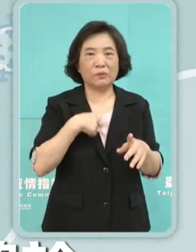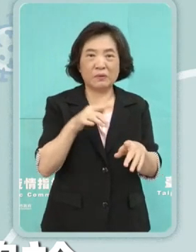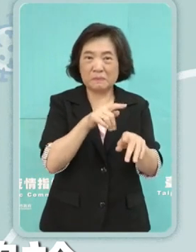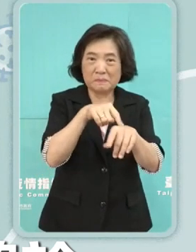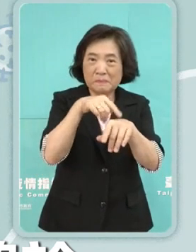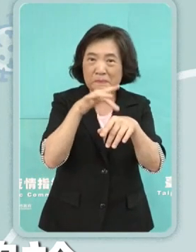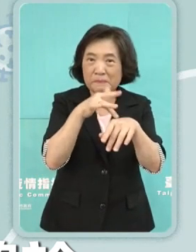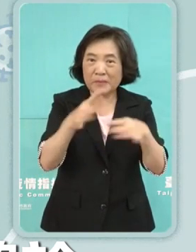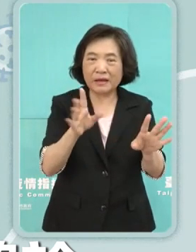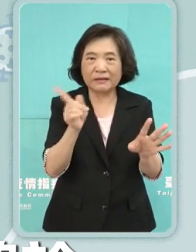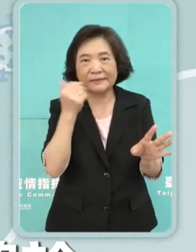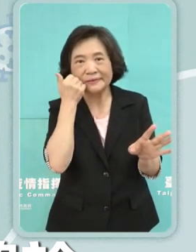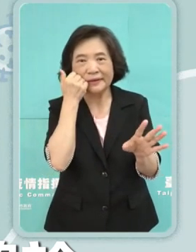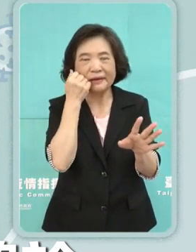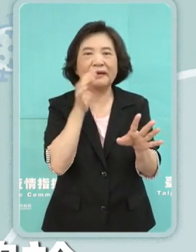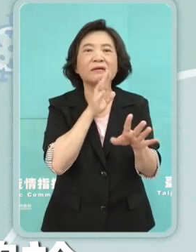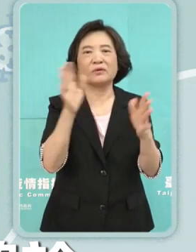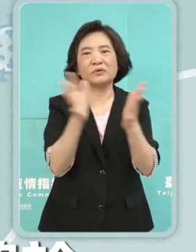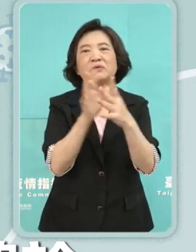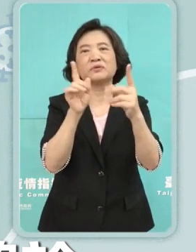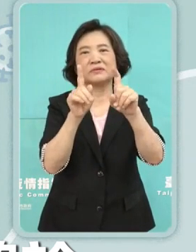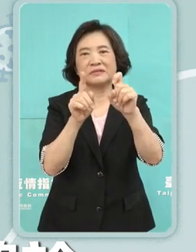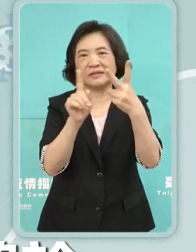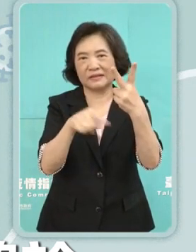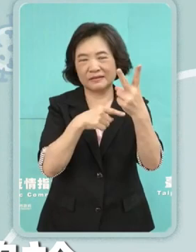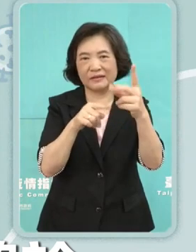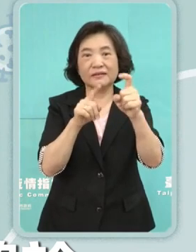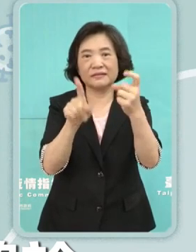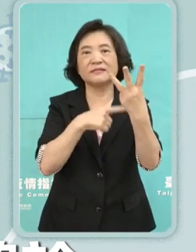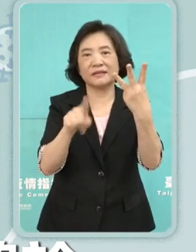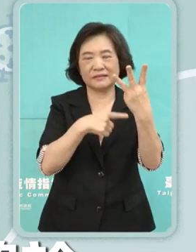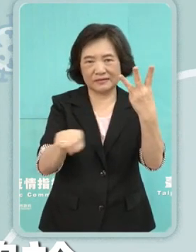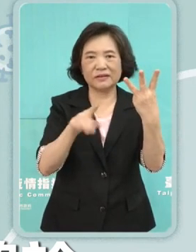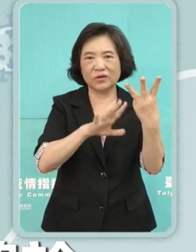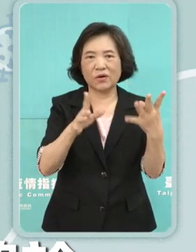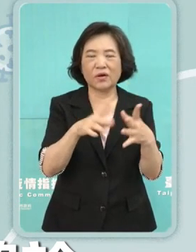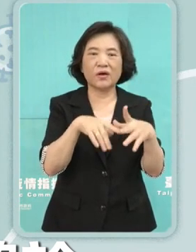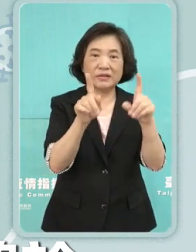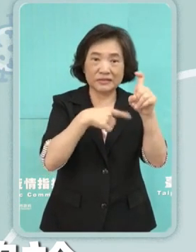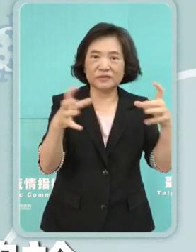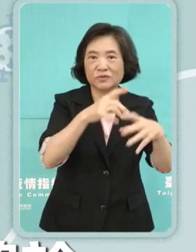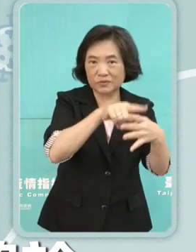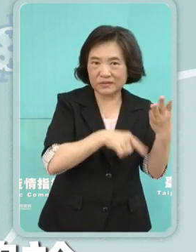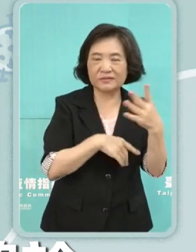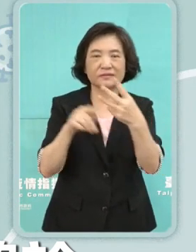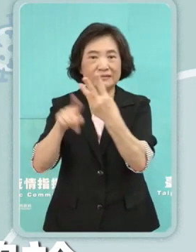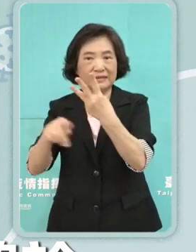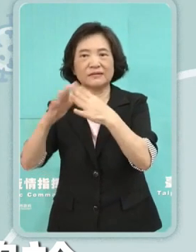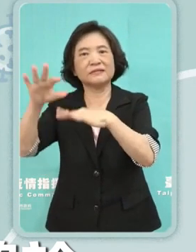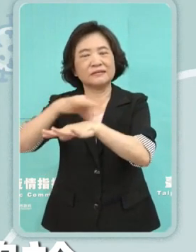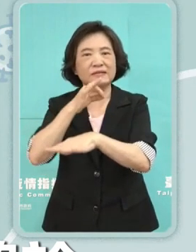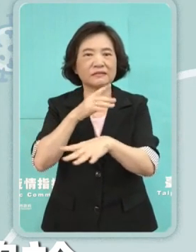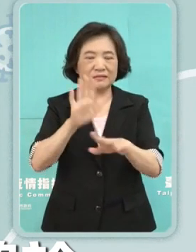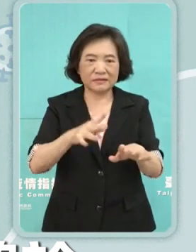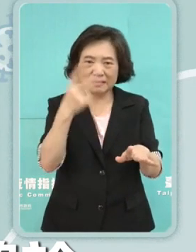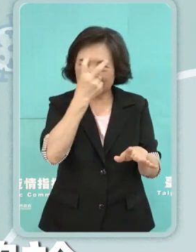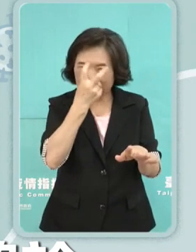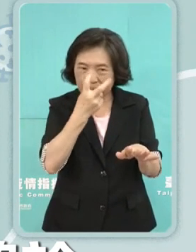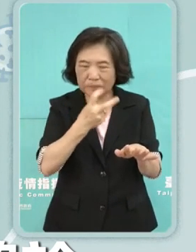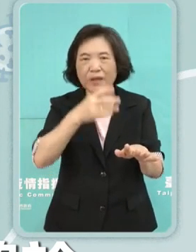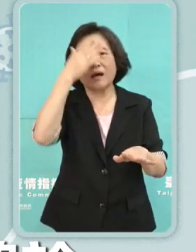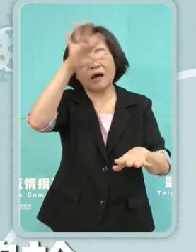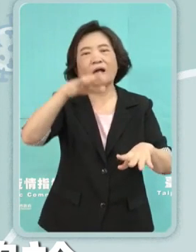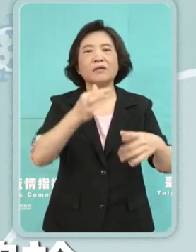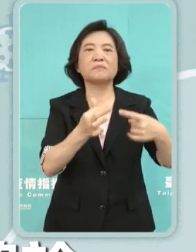括10个同事，哦，3个家人，哦，现在目前我检查起来，现在都 PCR 都是阴性了，但是在居家隔离当